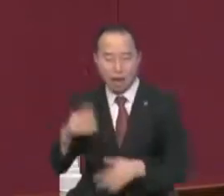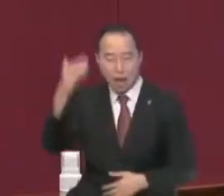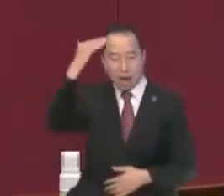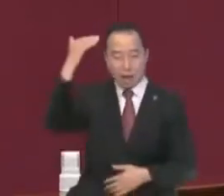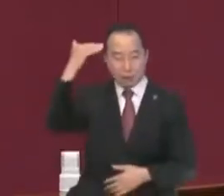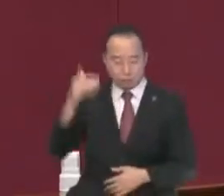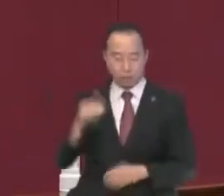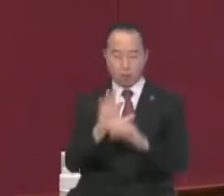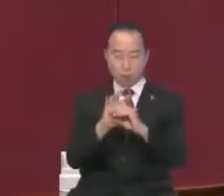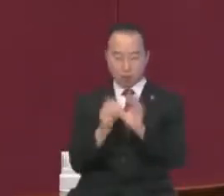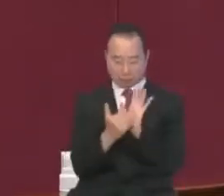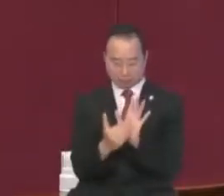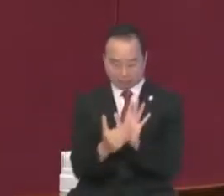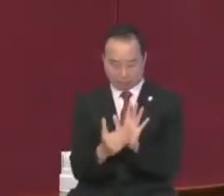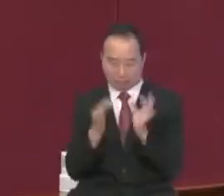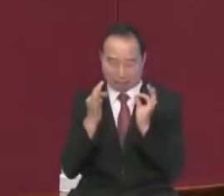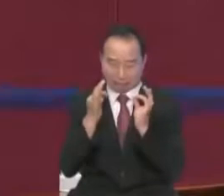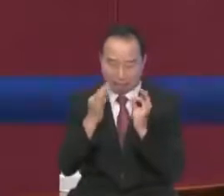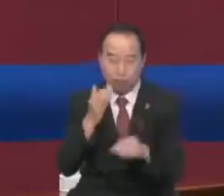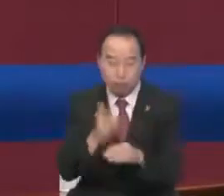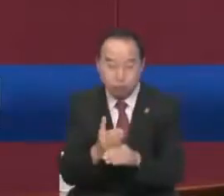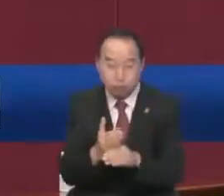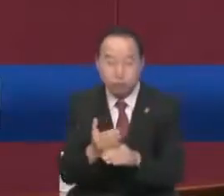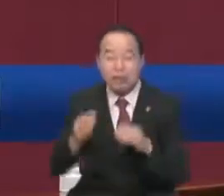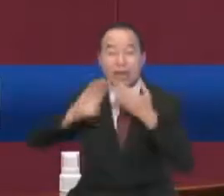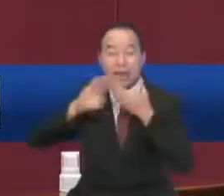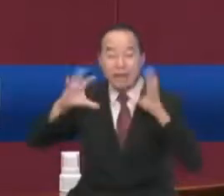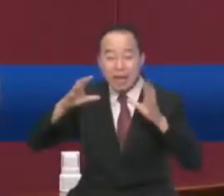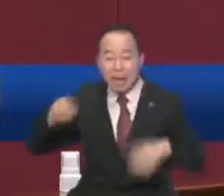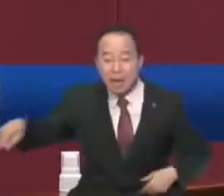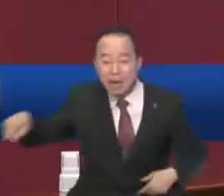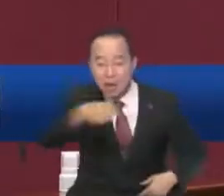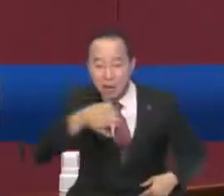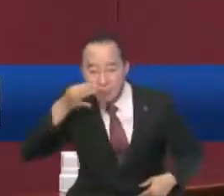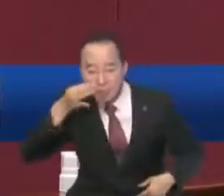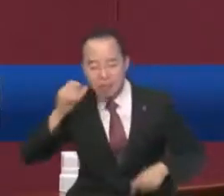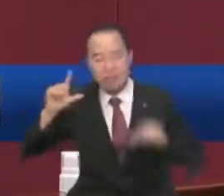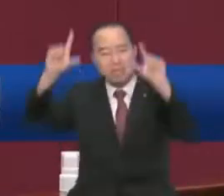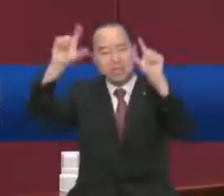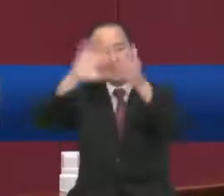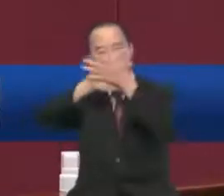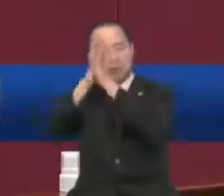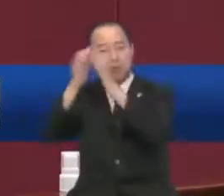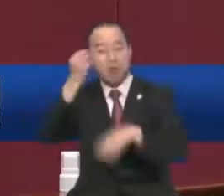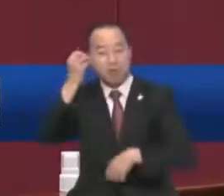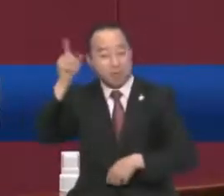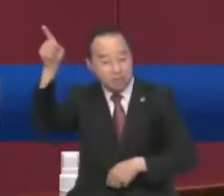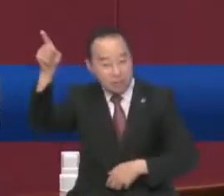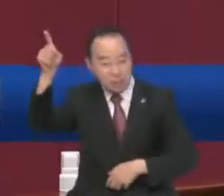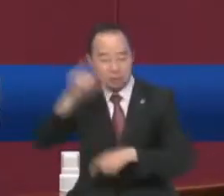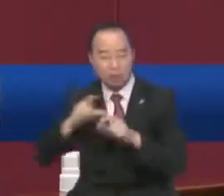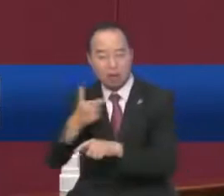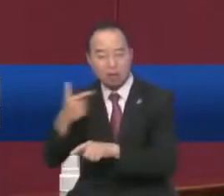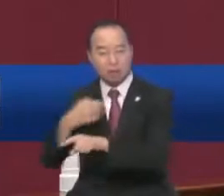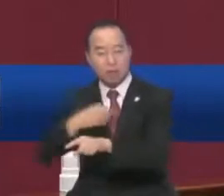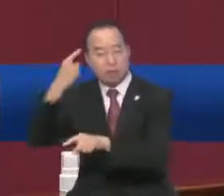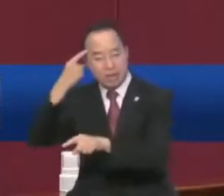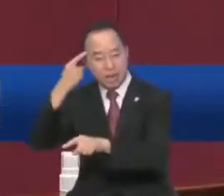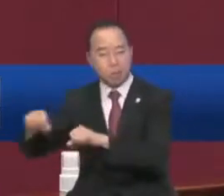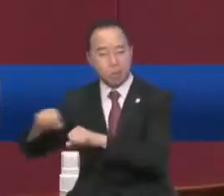있지만 세계의 많은 나라들은 기후위기를 더 큰 위협으로 인식하고 대전환을 재촉하고 있습니다.